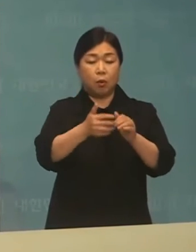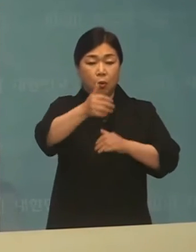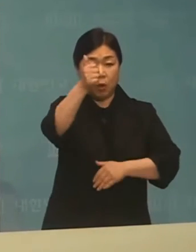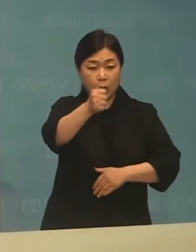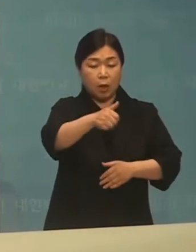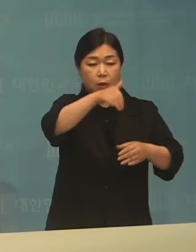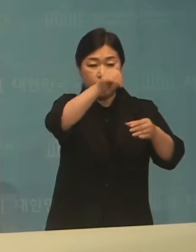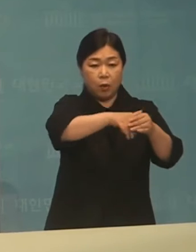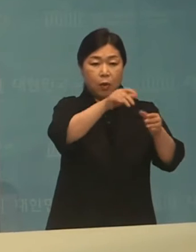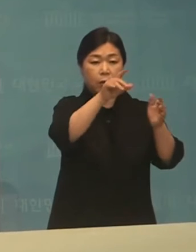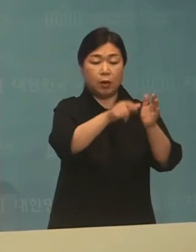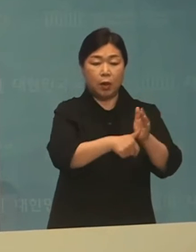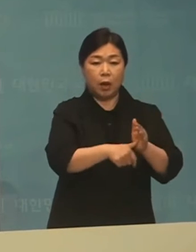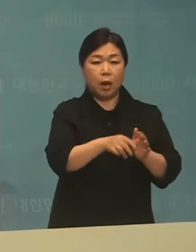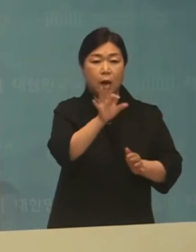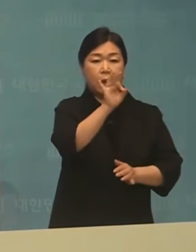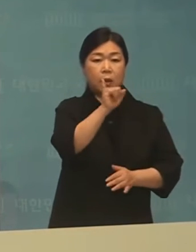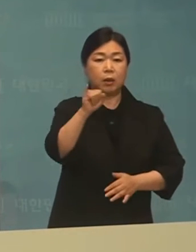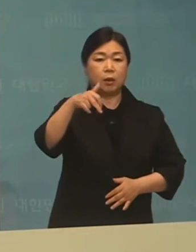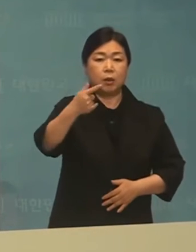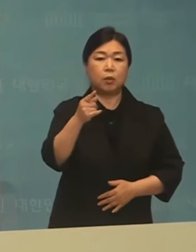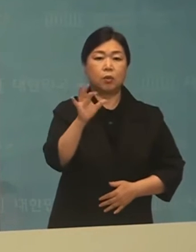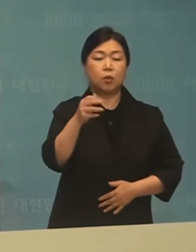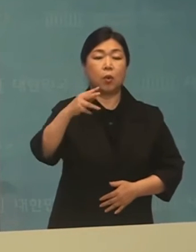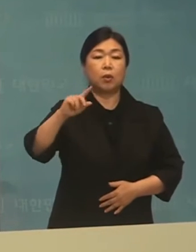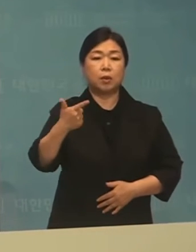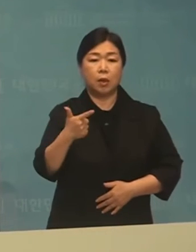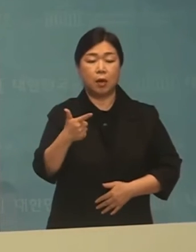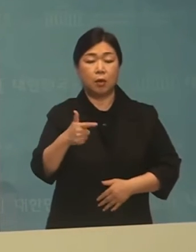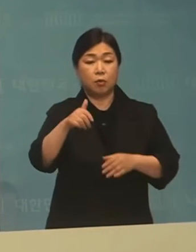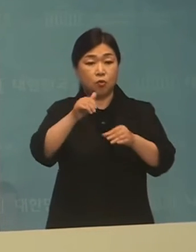그는 이종찬 후보의 최측근이었습니다.